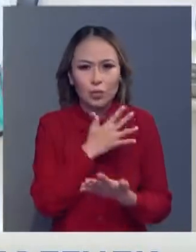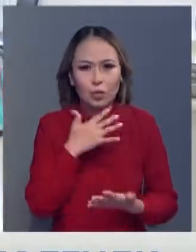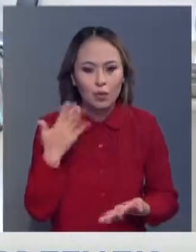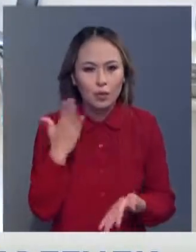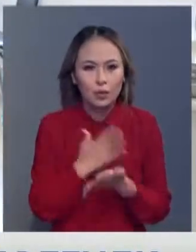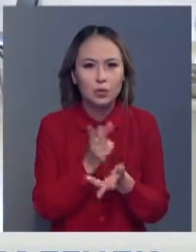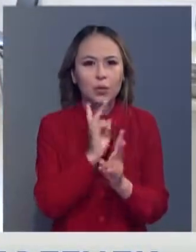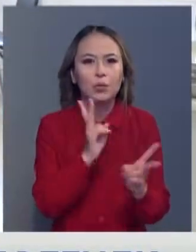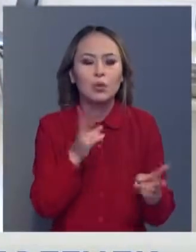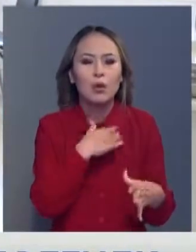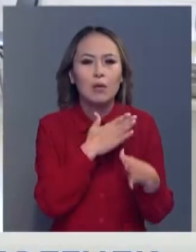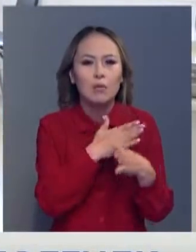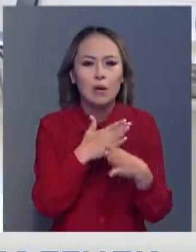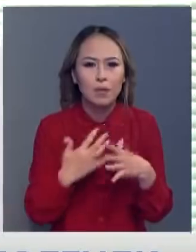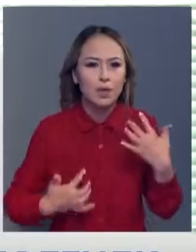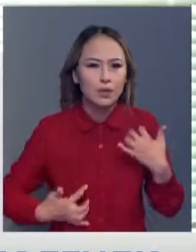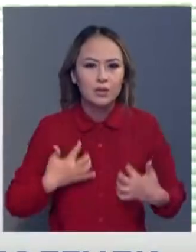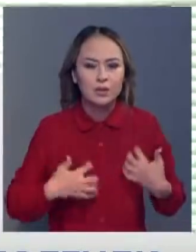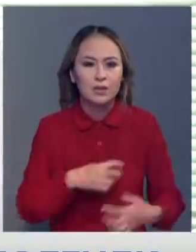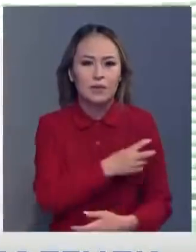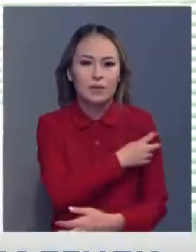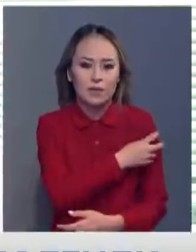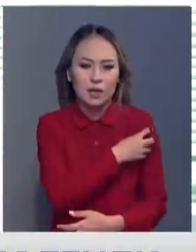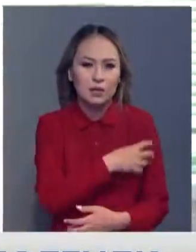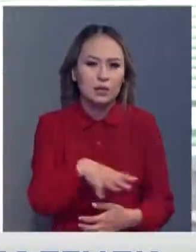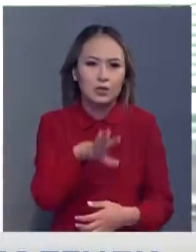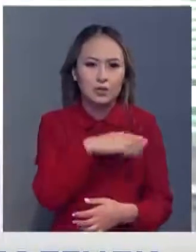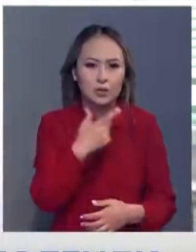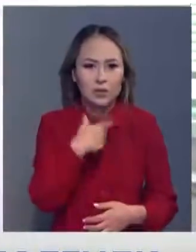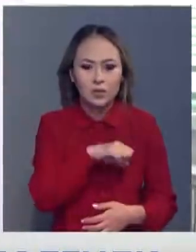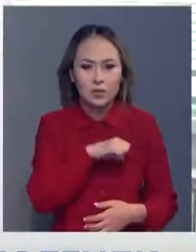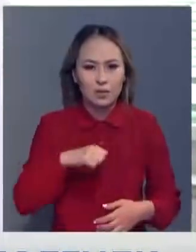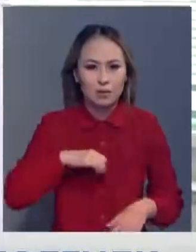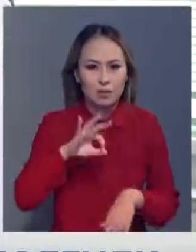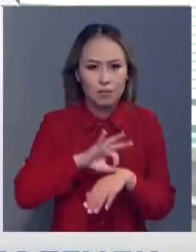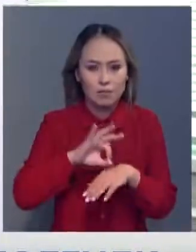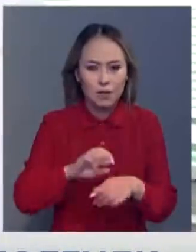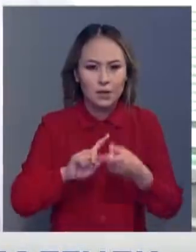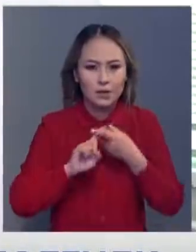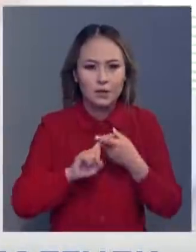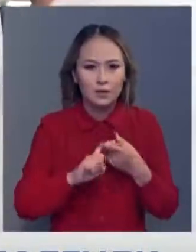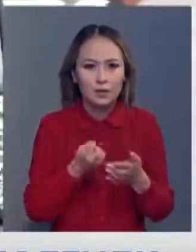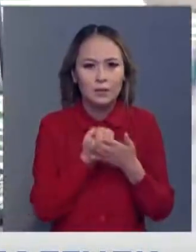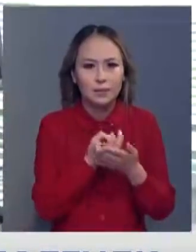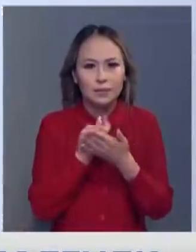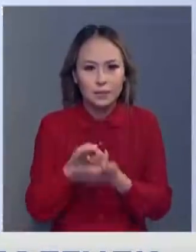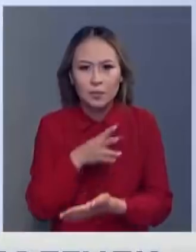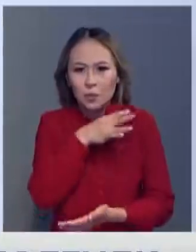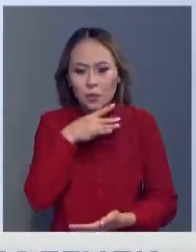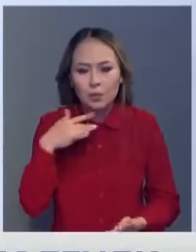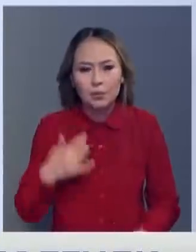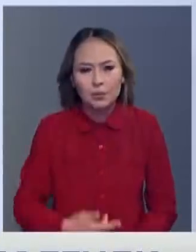Қайсы біріне көмікті сөміндеп, жан таласып жүргенді, дәргерлердің өзі олсын детті жоқтыр балып, төсікке таңылып жатыр.